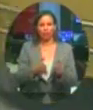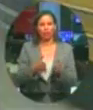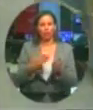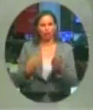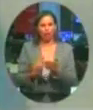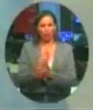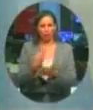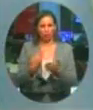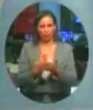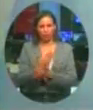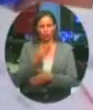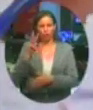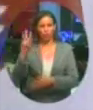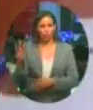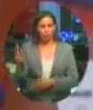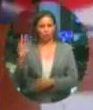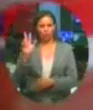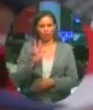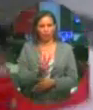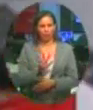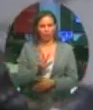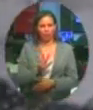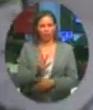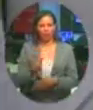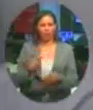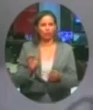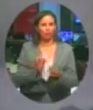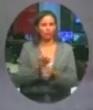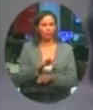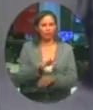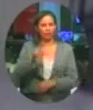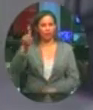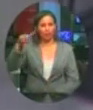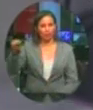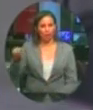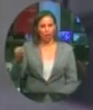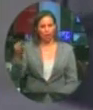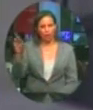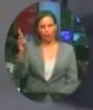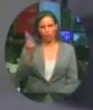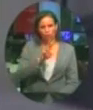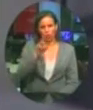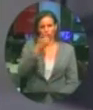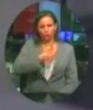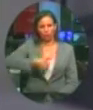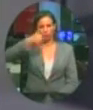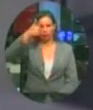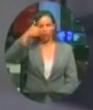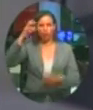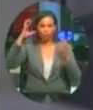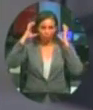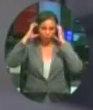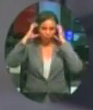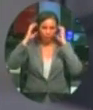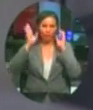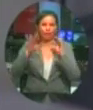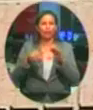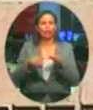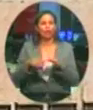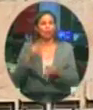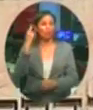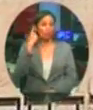חדשה בשערי צדק, הדחת פרופסור זאב רוטשטיין מניהול בית החולים הדסה ואף פתיחת הליך פלילי